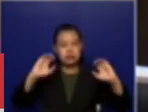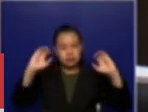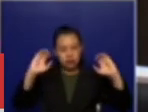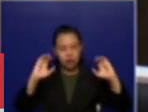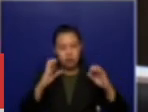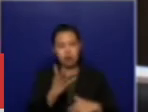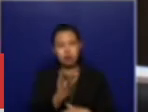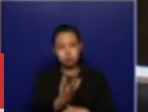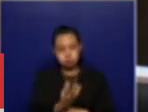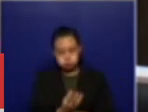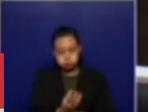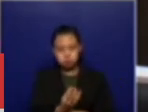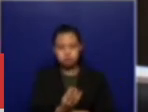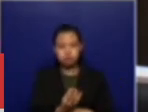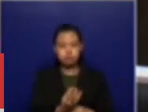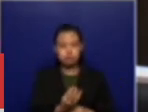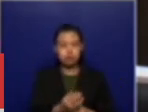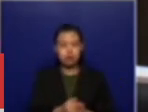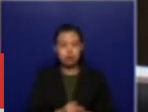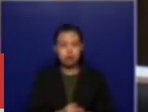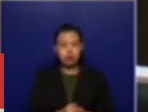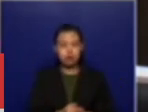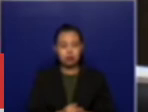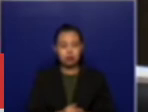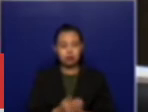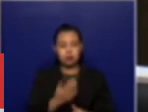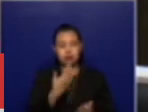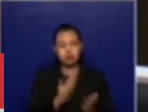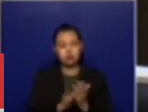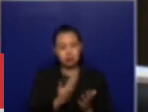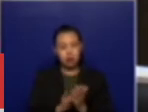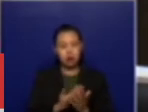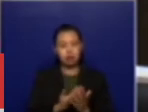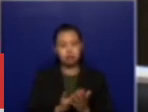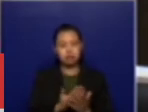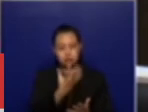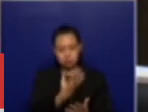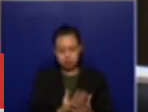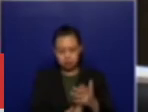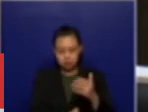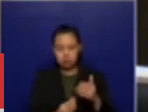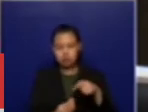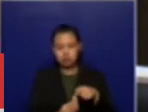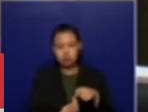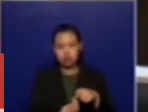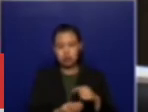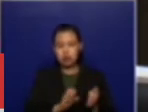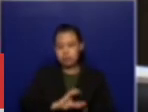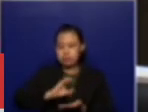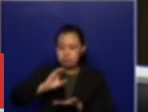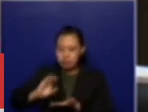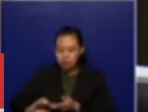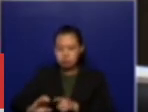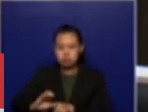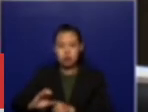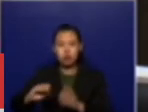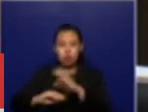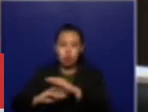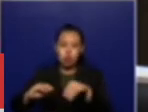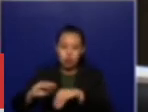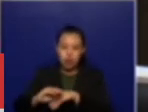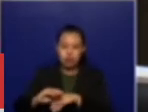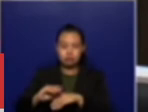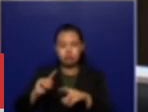ครับเพื่อที่จะได้นำเอารายจ่ายประจำที่ลดเนี่ยไปลงทุนในโครงการที่มัน